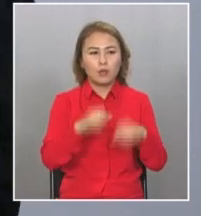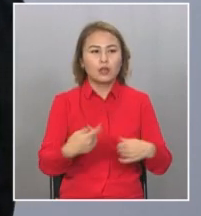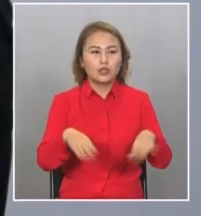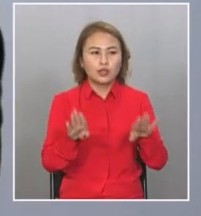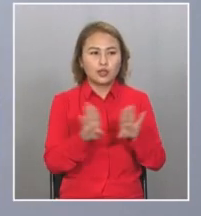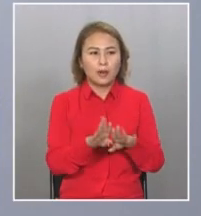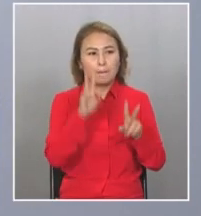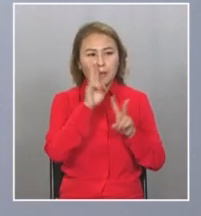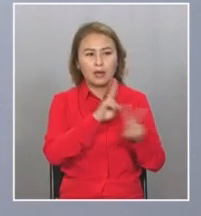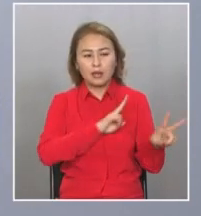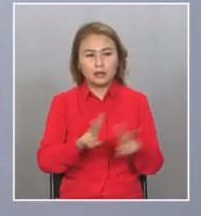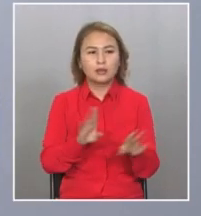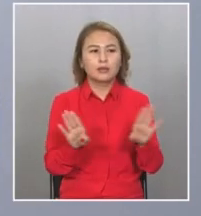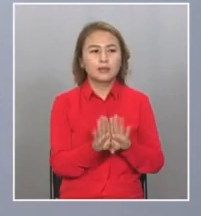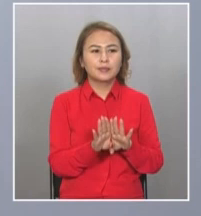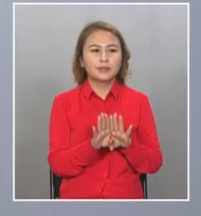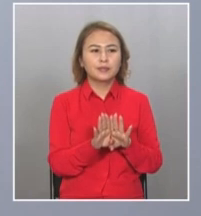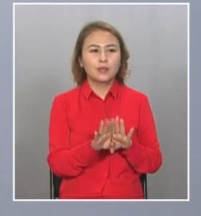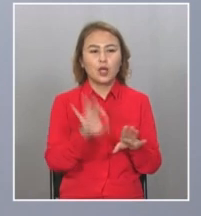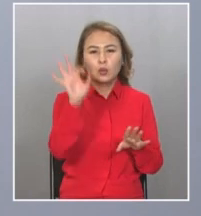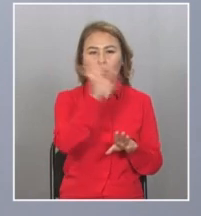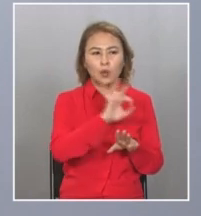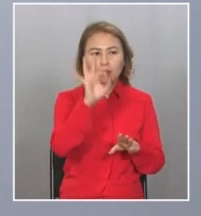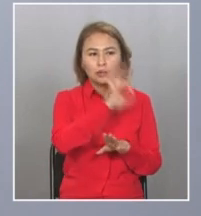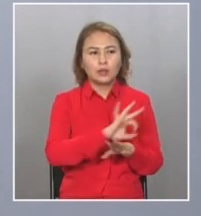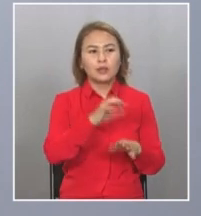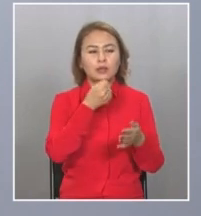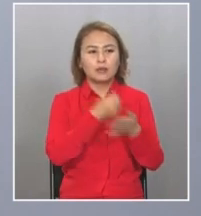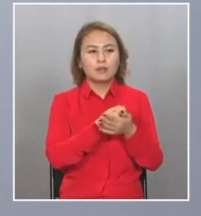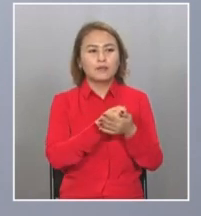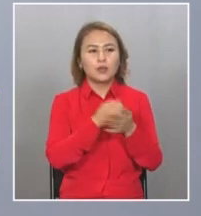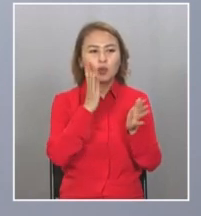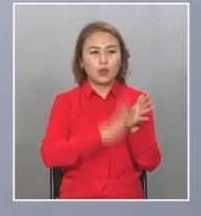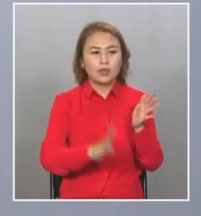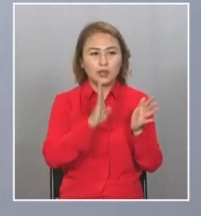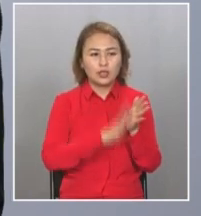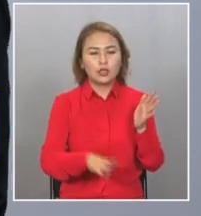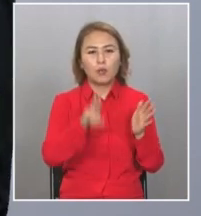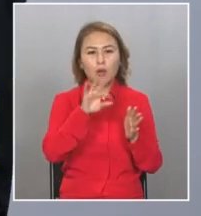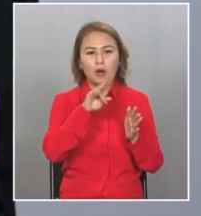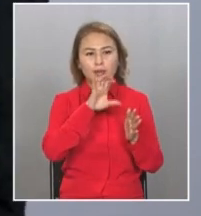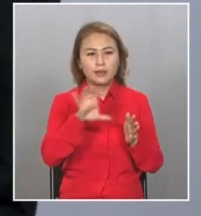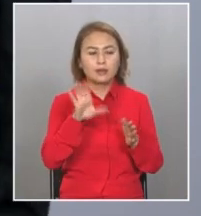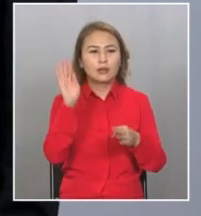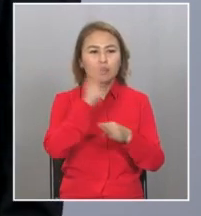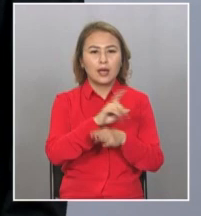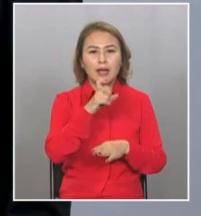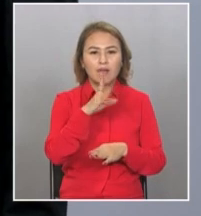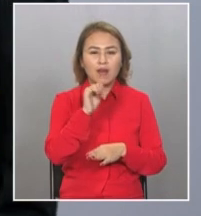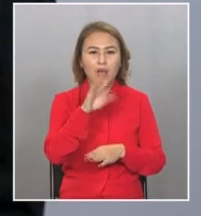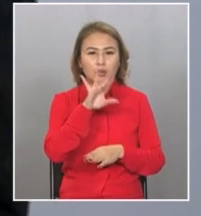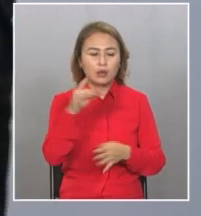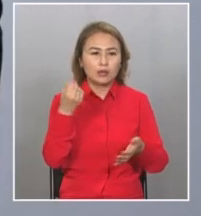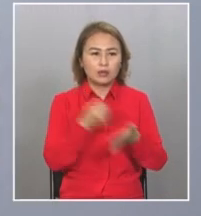жерде бақылағанымыздай, 0-дік ендіктерден бастап 90-шы полюстерге қарай, яғни экватордан